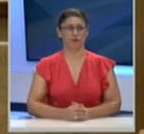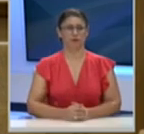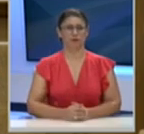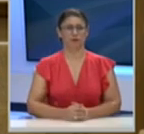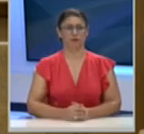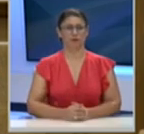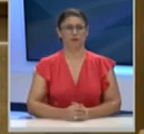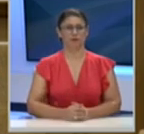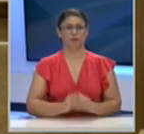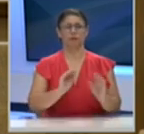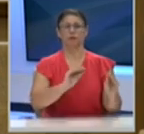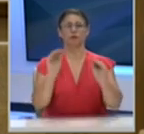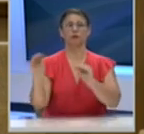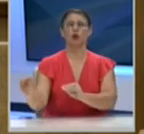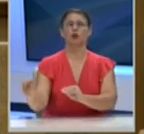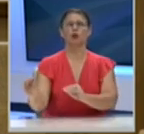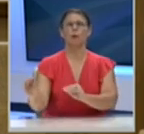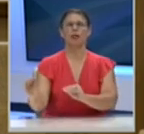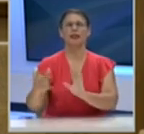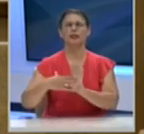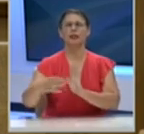τοποθετήθηκε υπεύθυνος